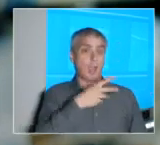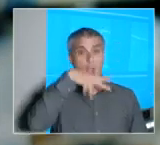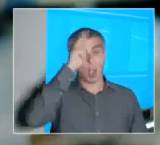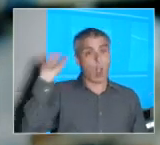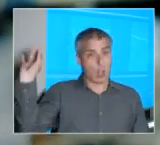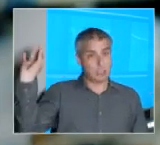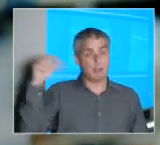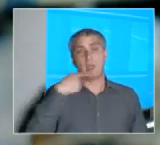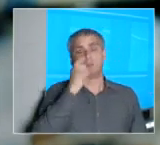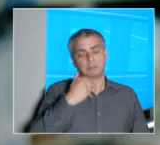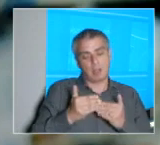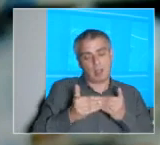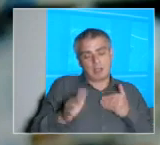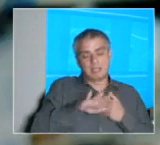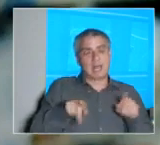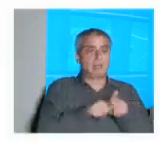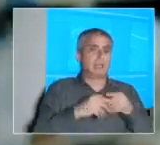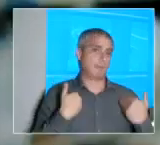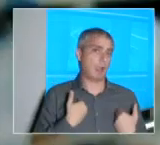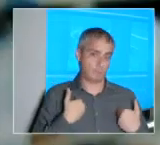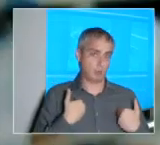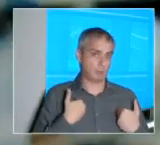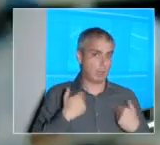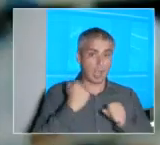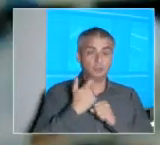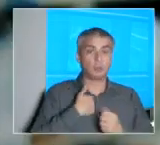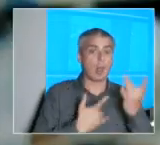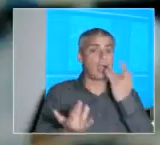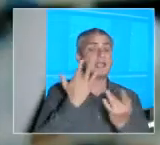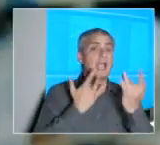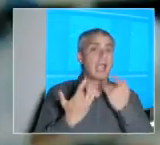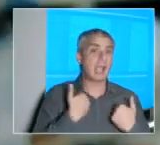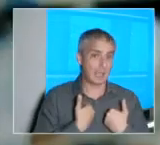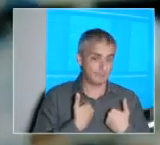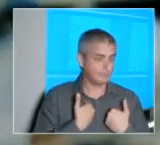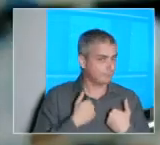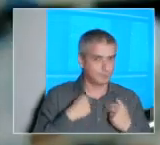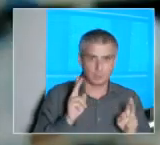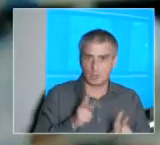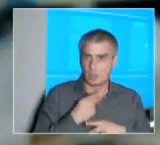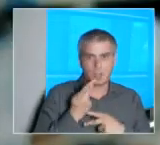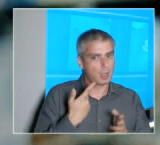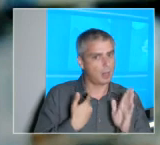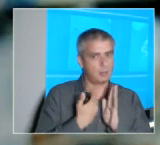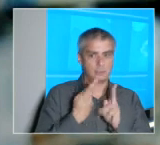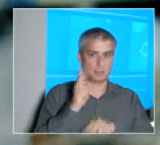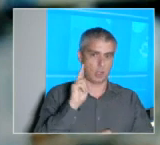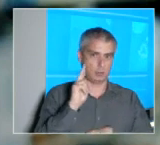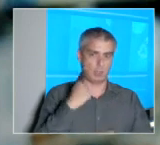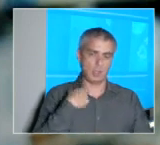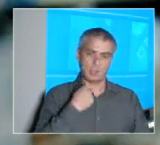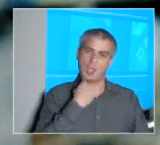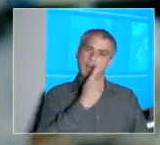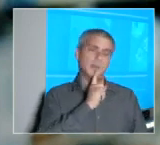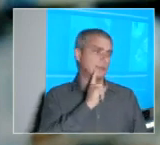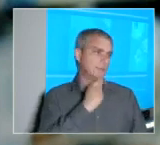שלו אמרו שצריך להתרחק מילדים כמוני. עשו עליי חרם. לא יכולתי יותר. אמרתי